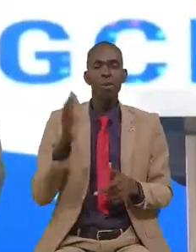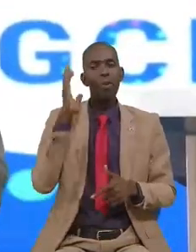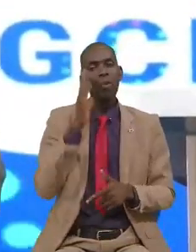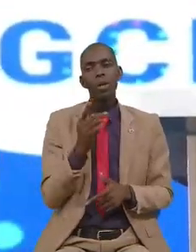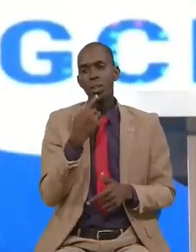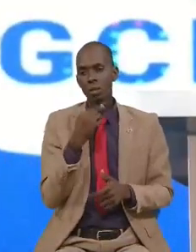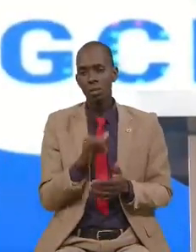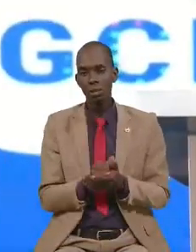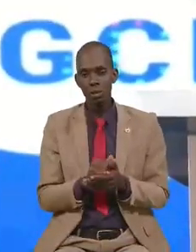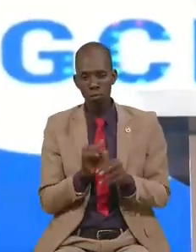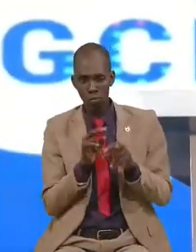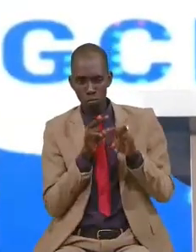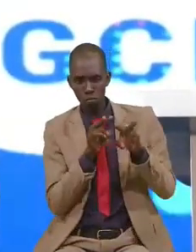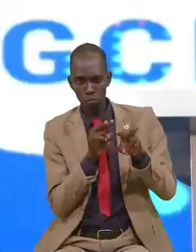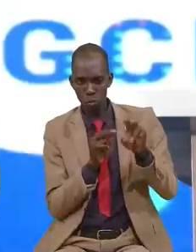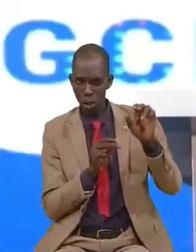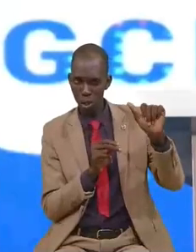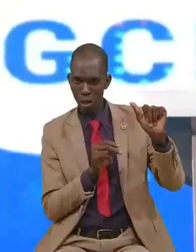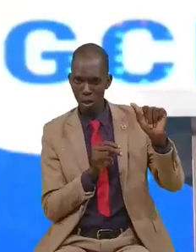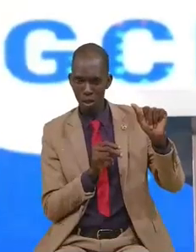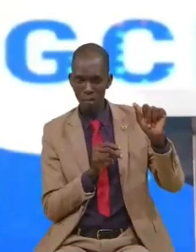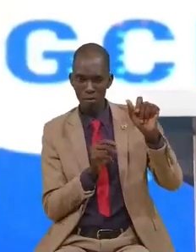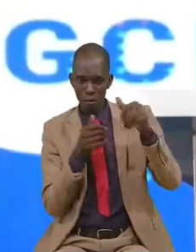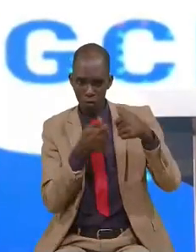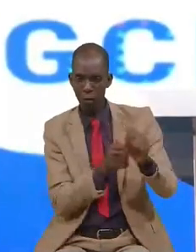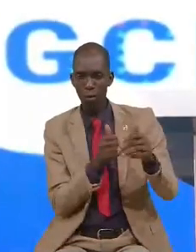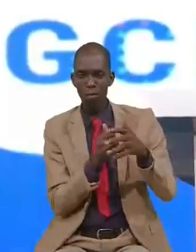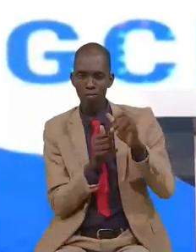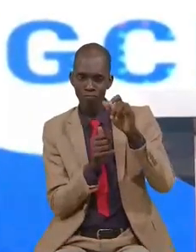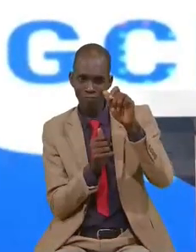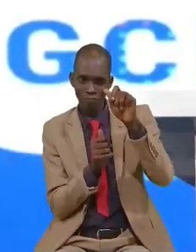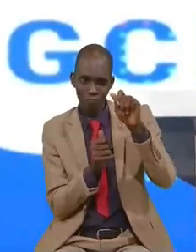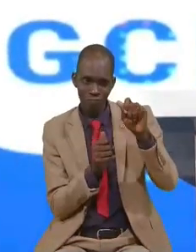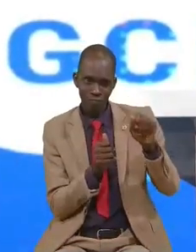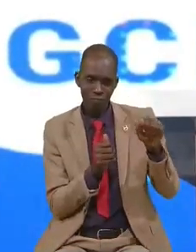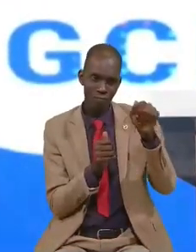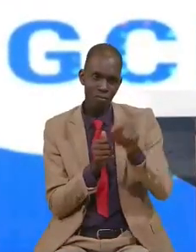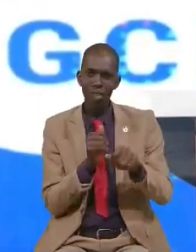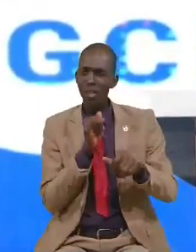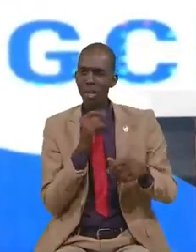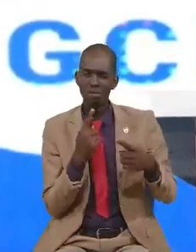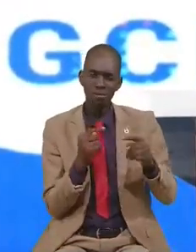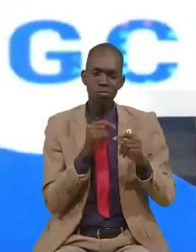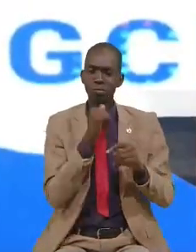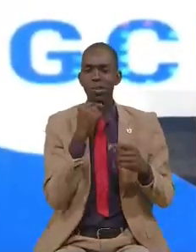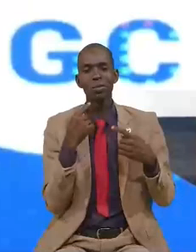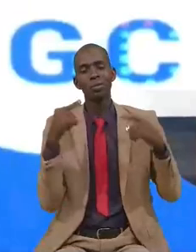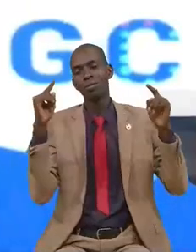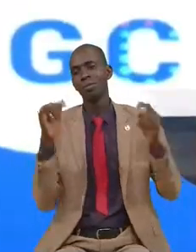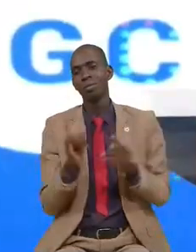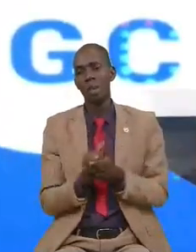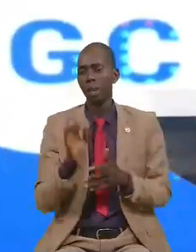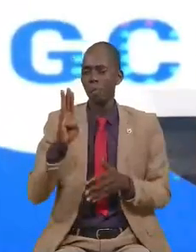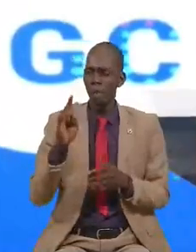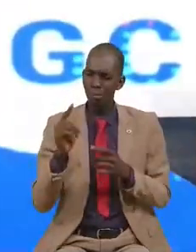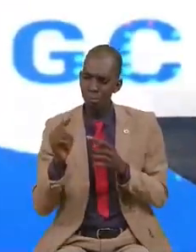dit, regarde, ah là, il faut tracer ça comme ça. J'essayais et ça ne marchait pas. Et B, je n'arrivais